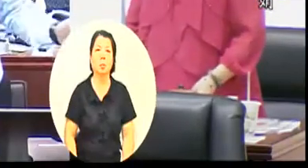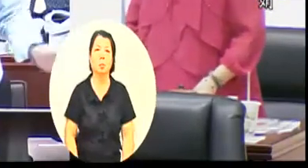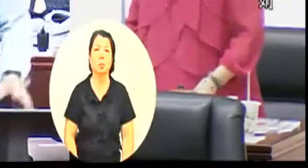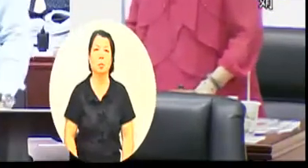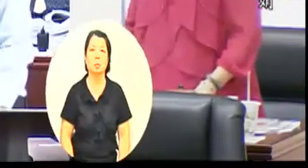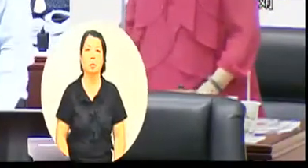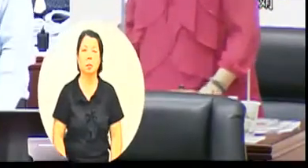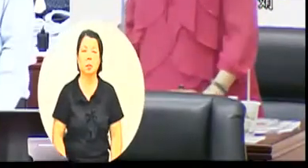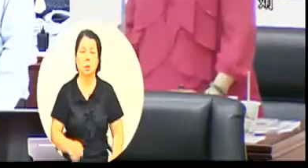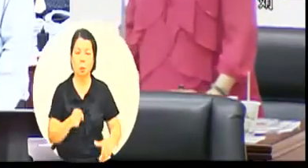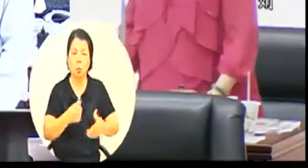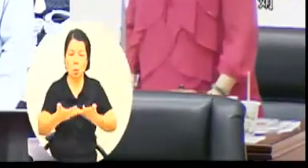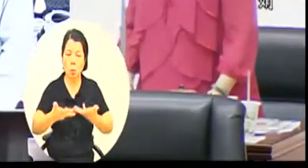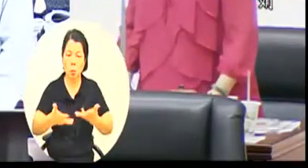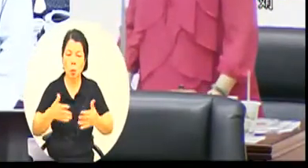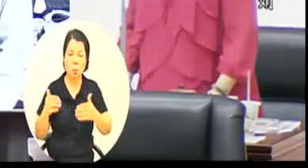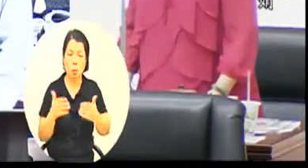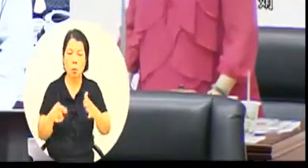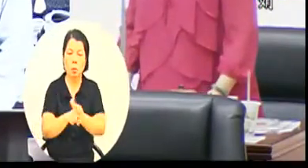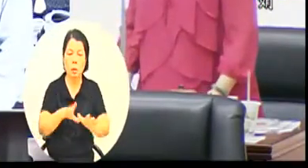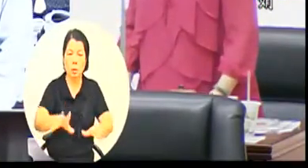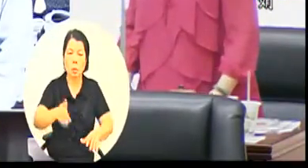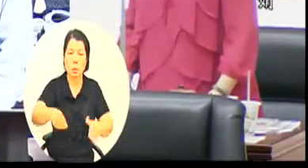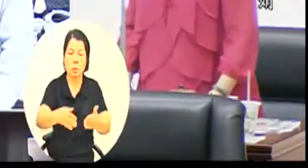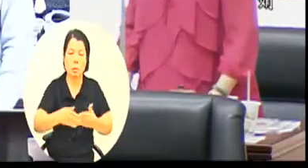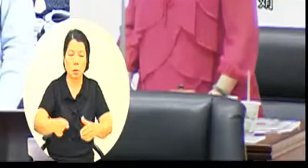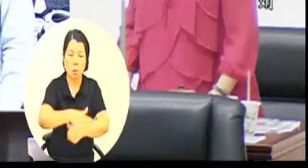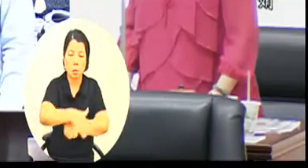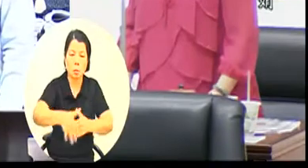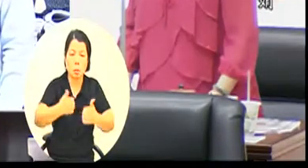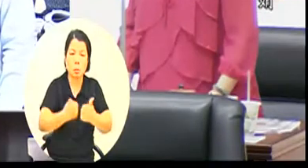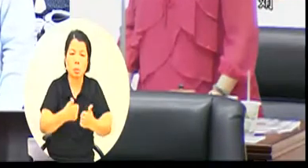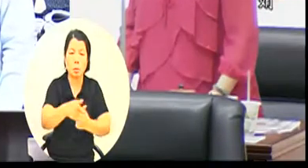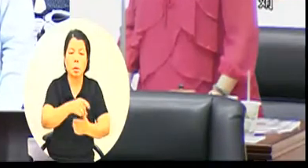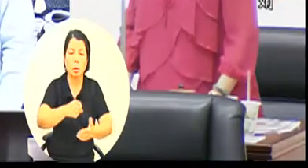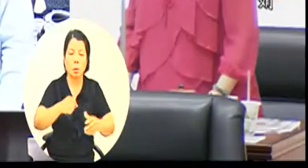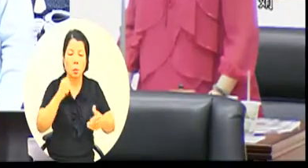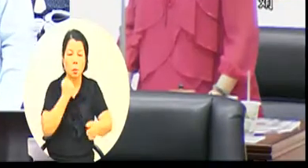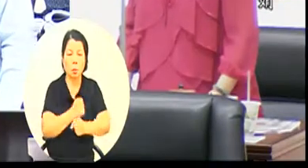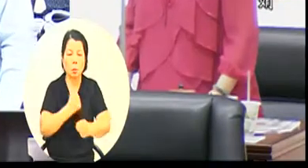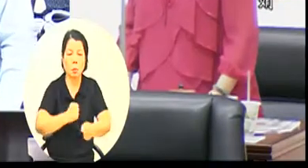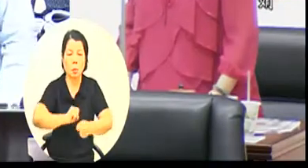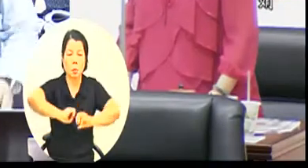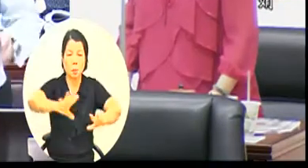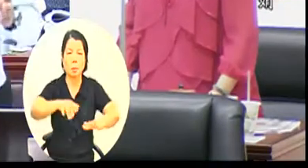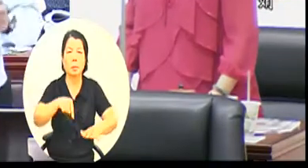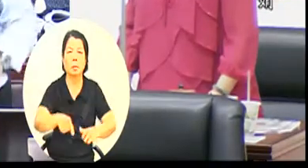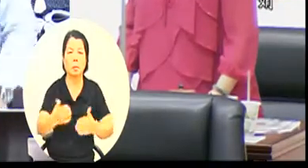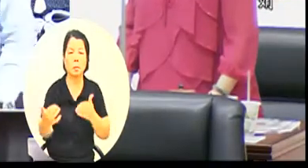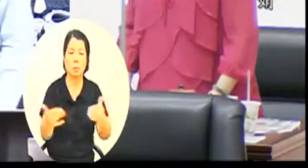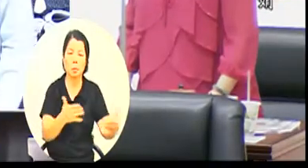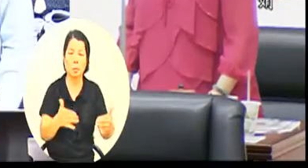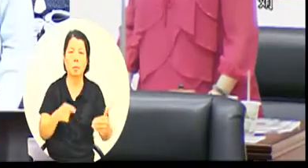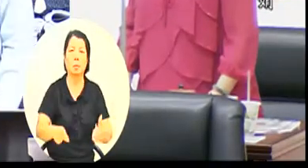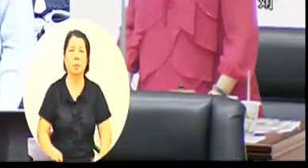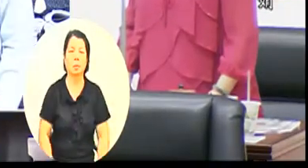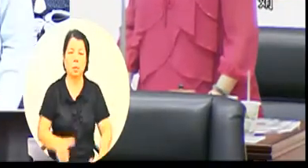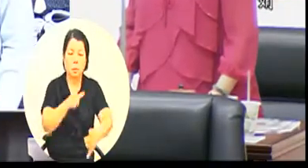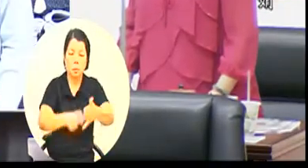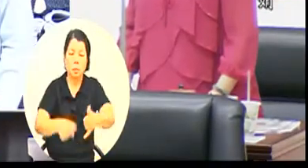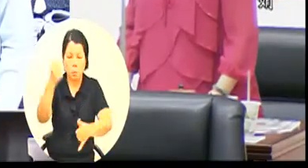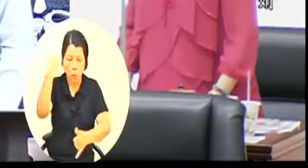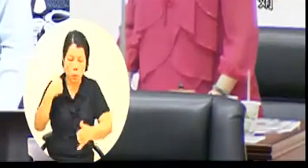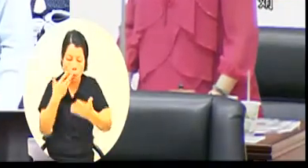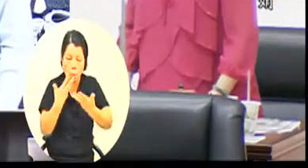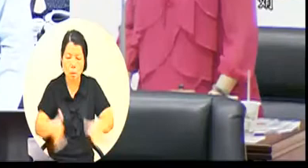第一次是在我们这个都市计划委员会的这个工作报告来质询。那我想这个案子包括早上很多议